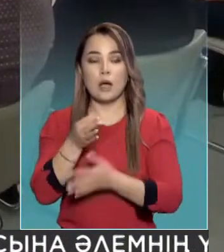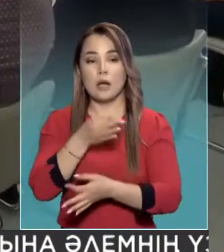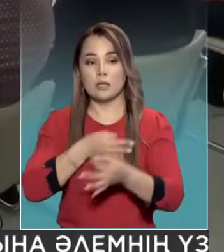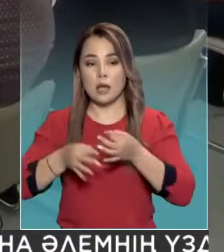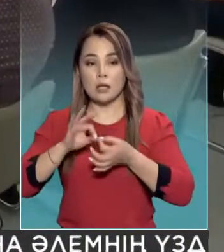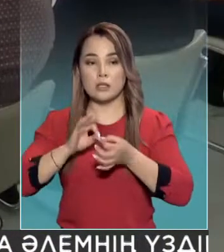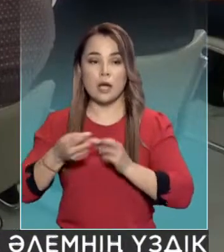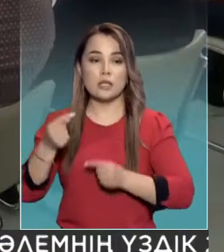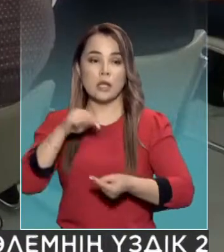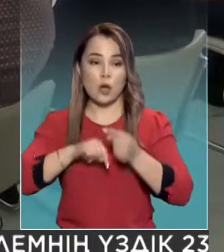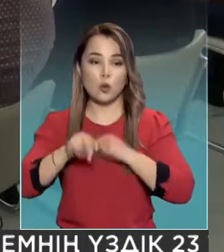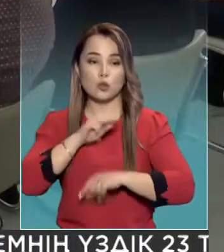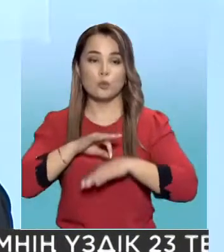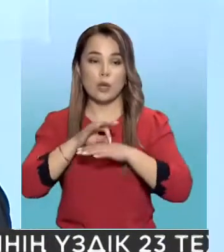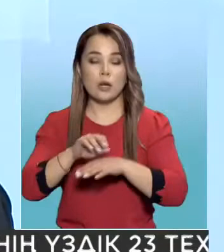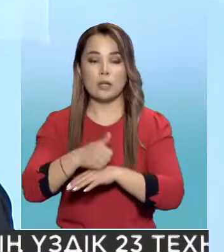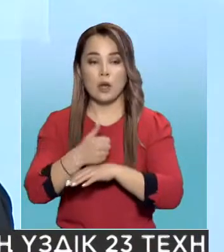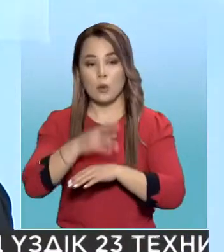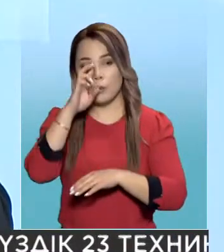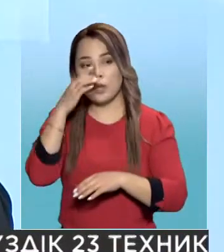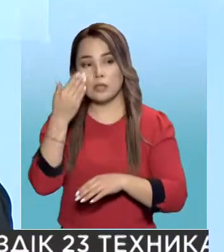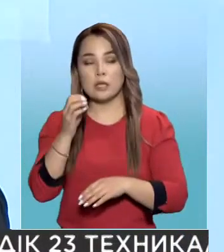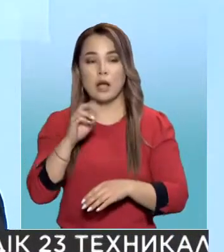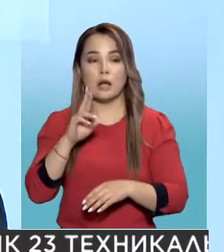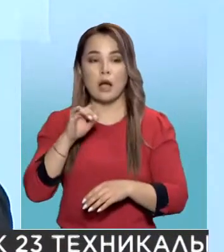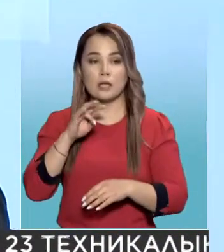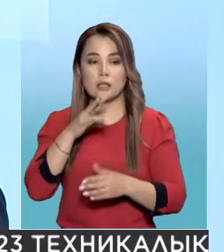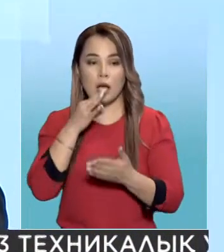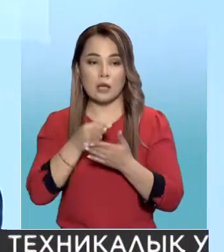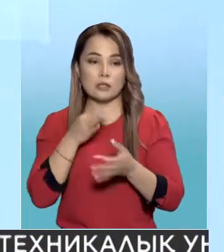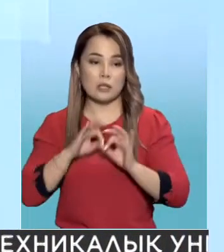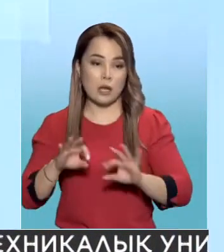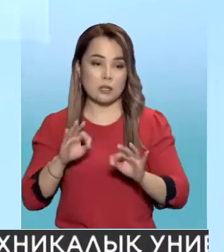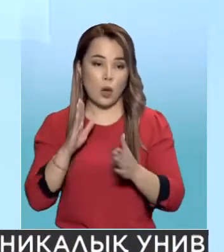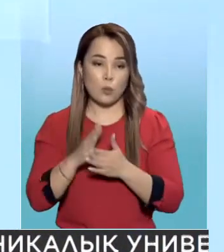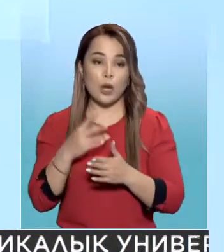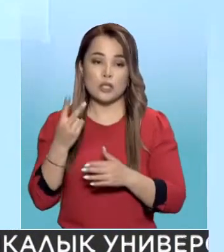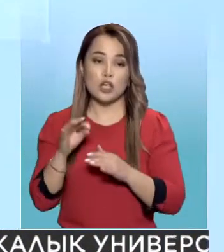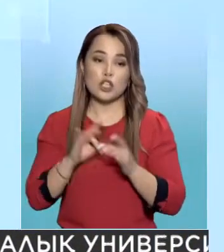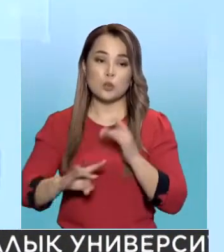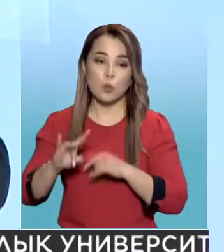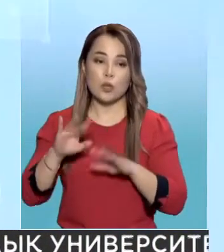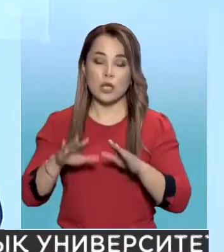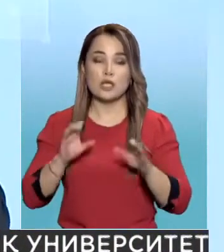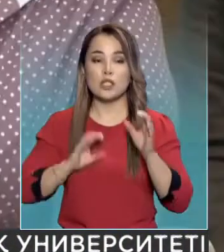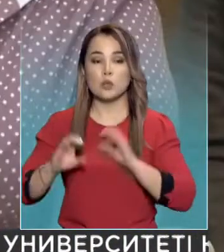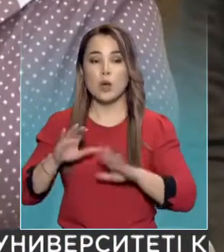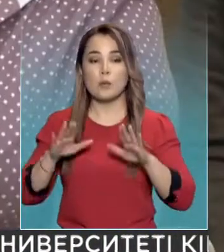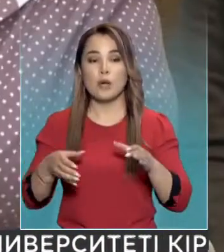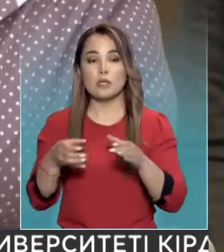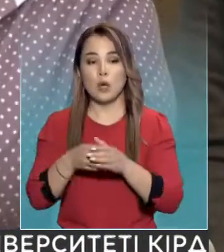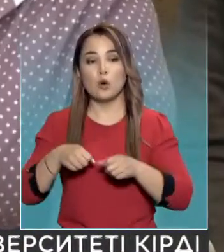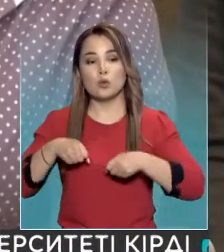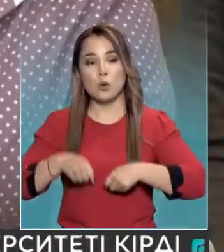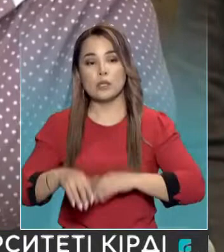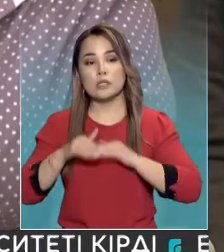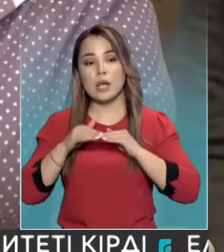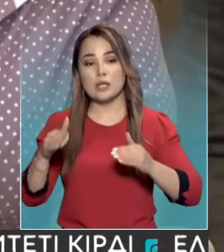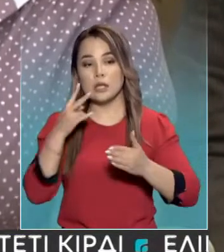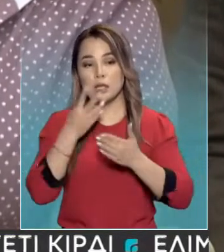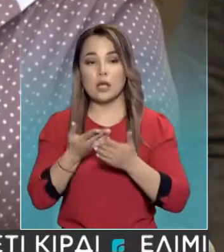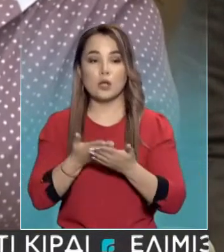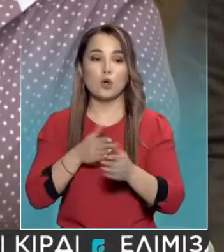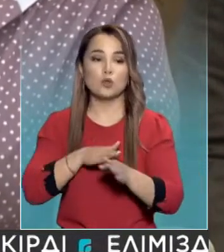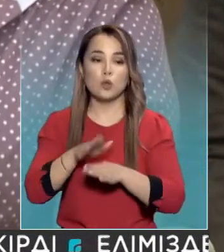диалог платформасында мемлекеттік хатшы Ерлан Қарин осылай деді. Оның айтуынша, екінші республика институционалдық және құқықтық деңгейде